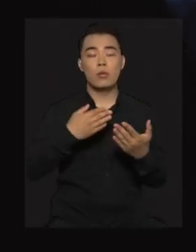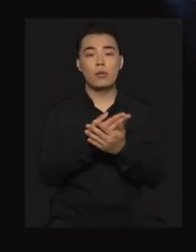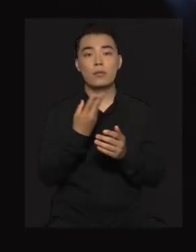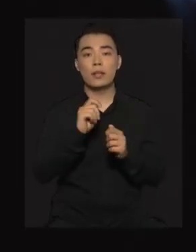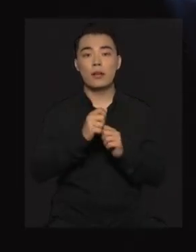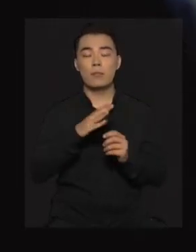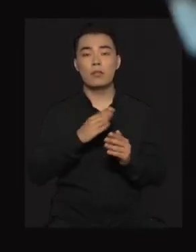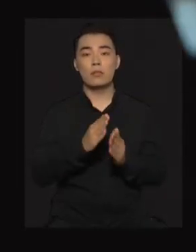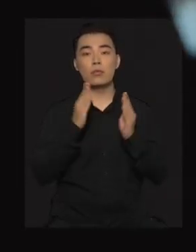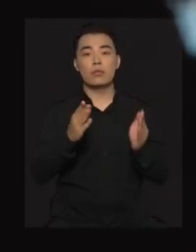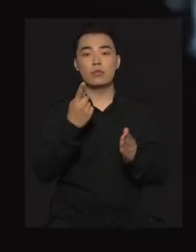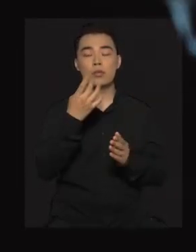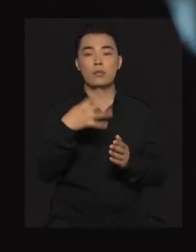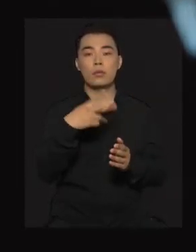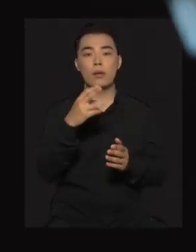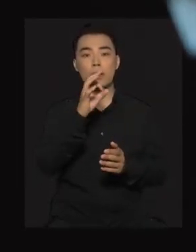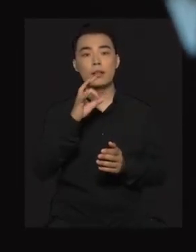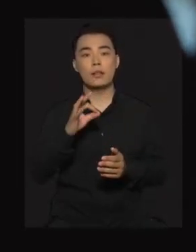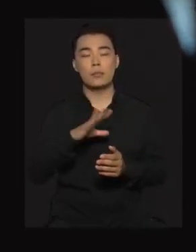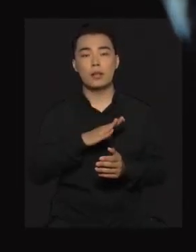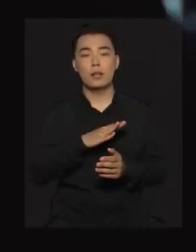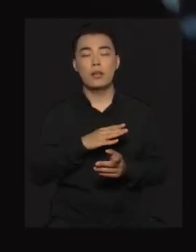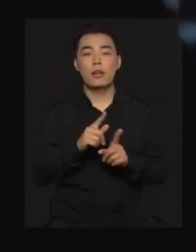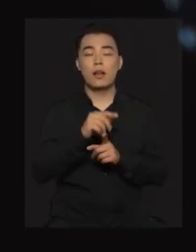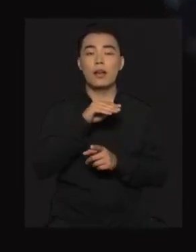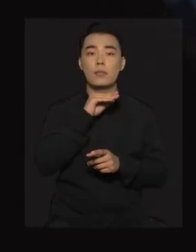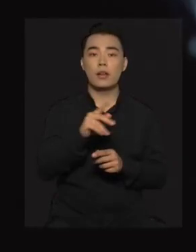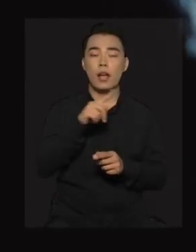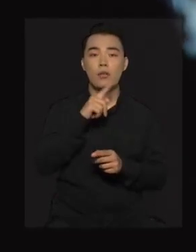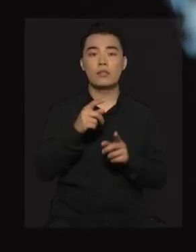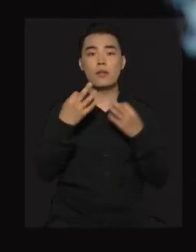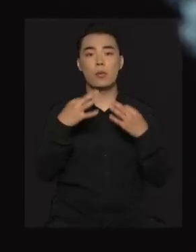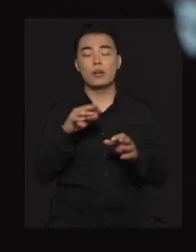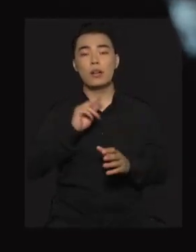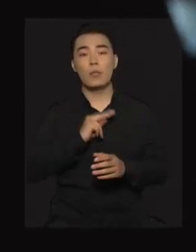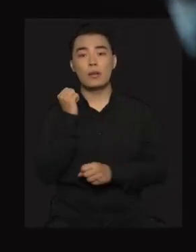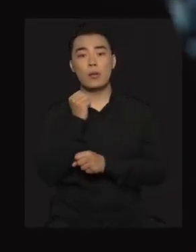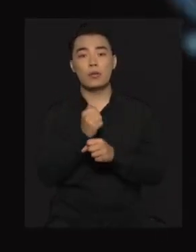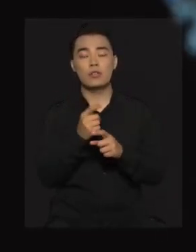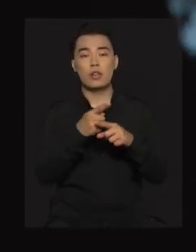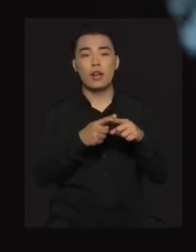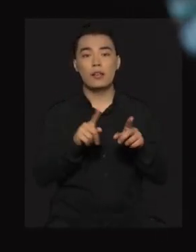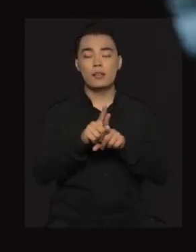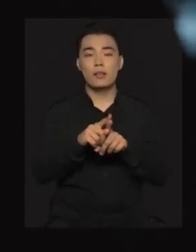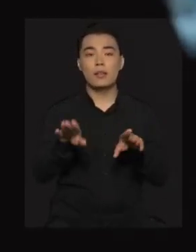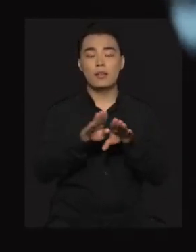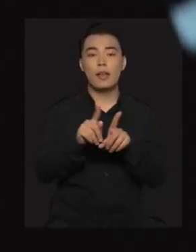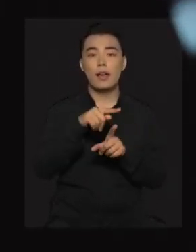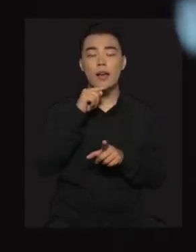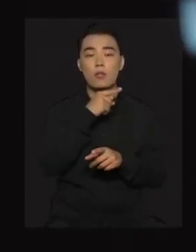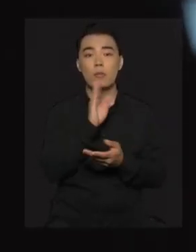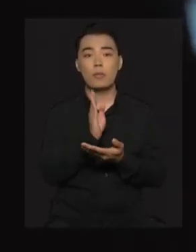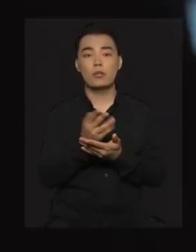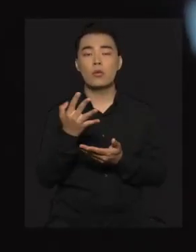фрилансеров выросло на 142%. Эксперты же считают свободных работников частью теневой экономики. Сколько